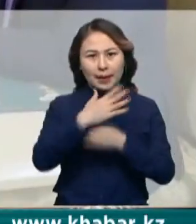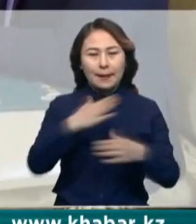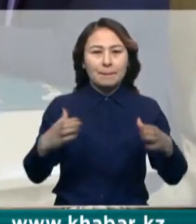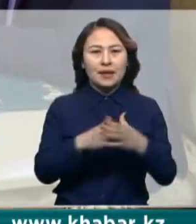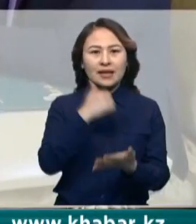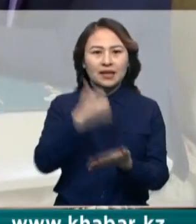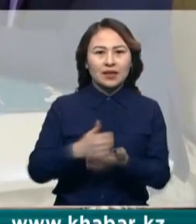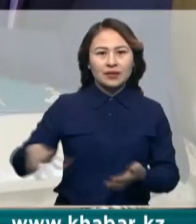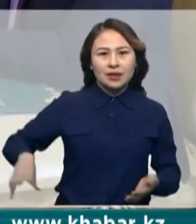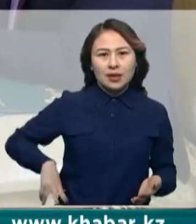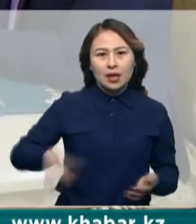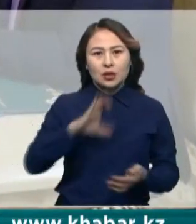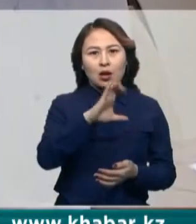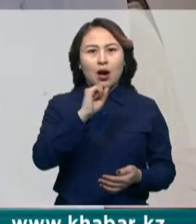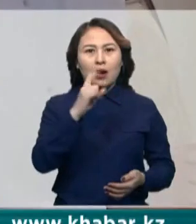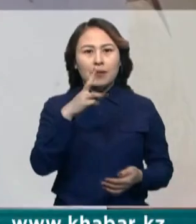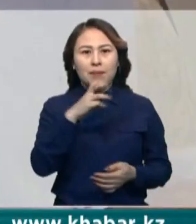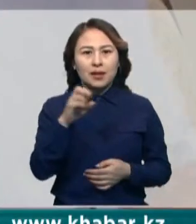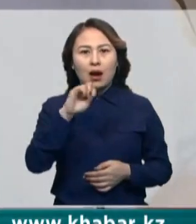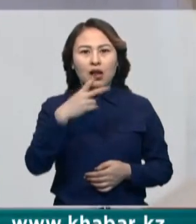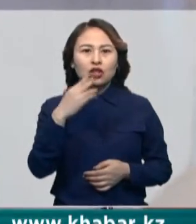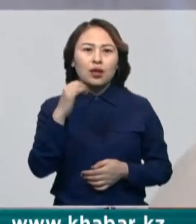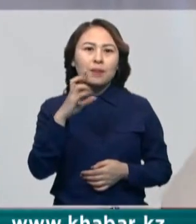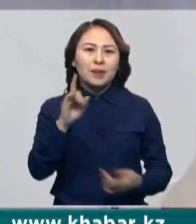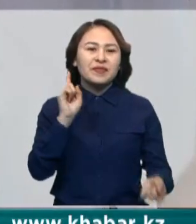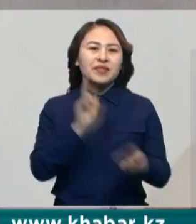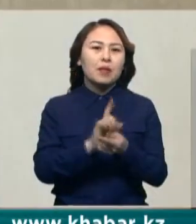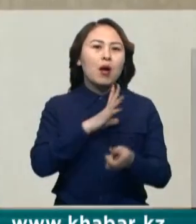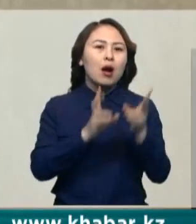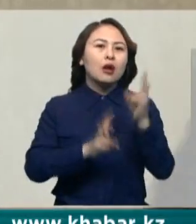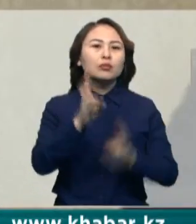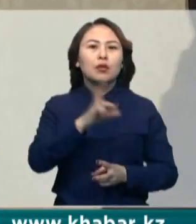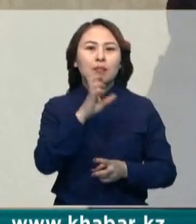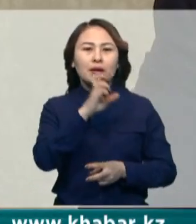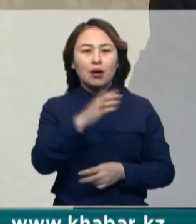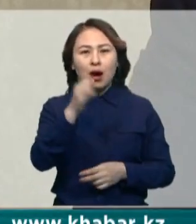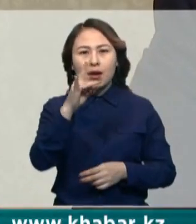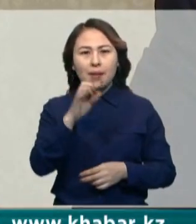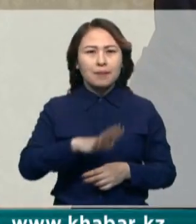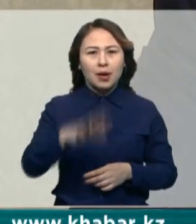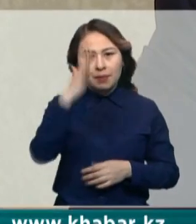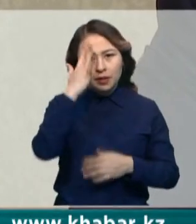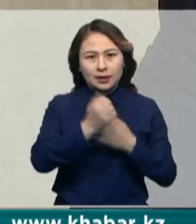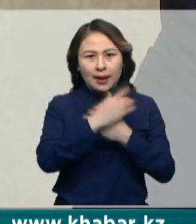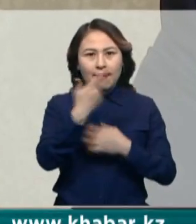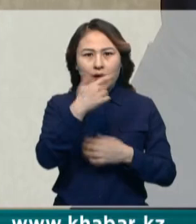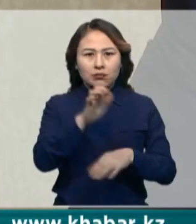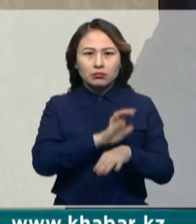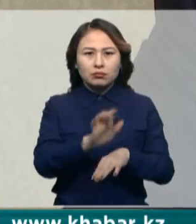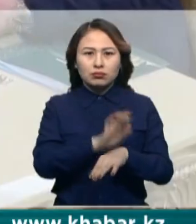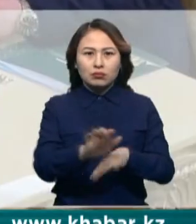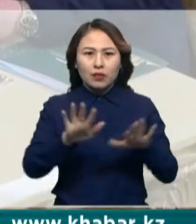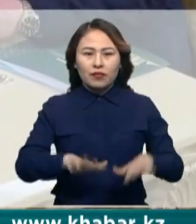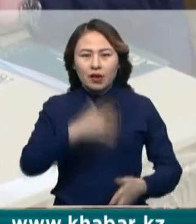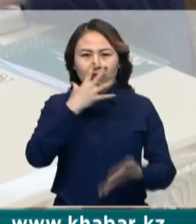бас директоры Султан Ахмед Әл-Джабермен жолықты. Бұл кәсіпорын Біріккен Араб Әмірліктеріндегі мұнай мен газ өндіретін жетекші,